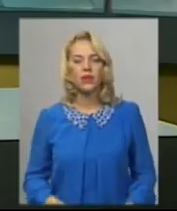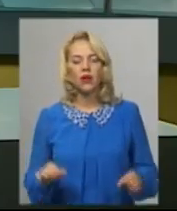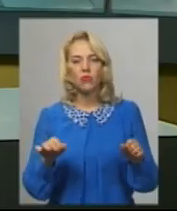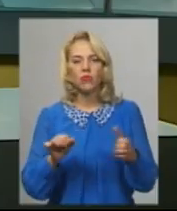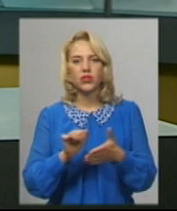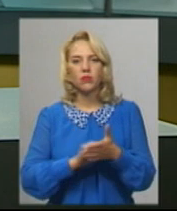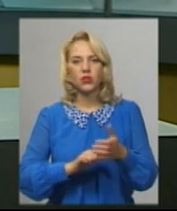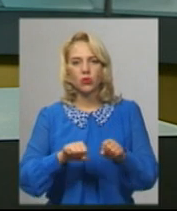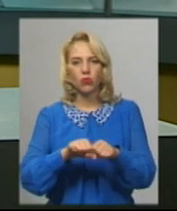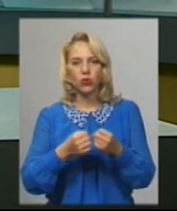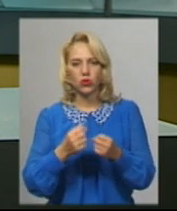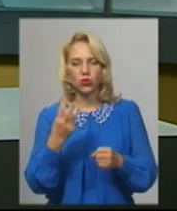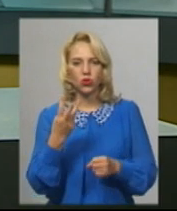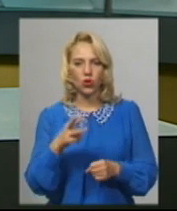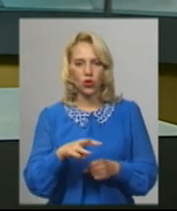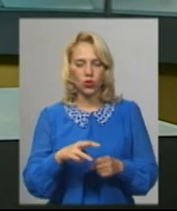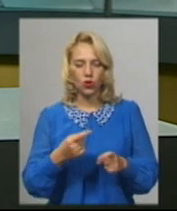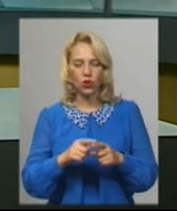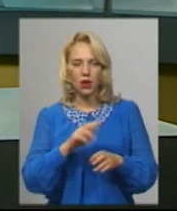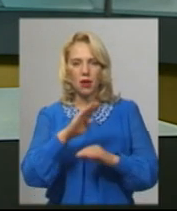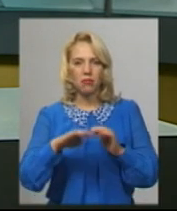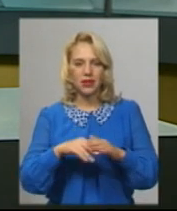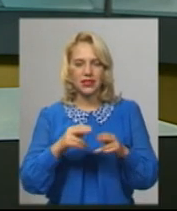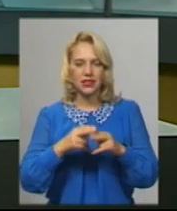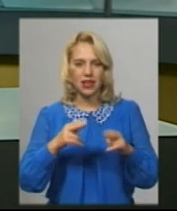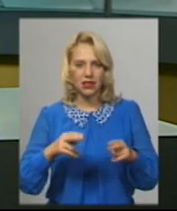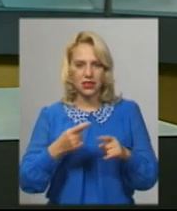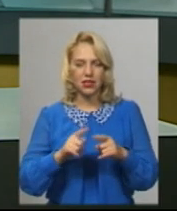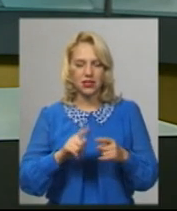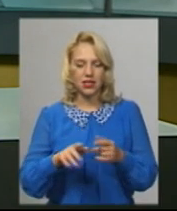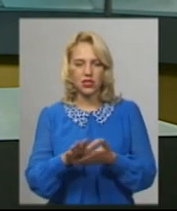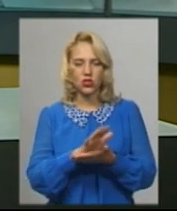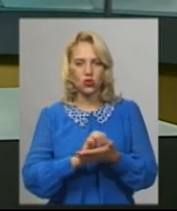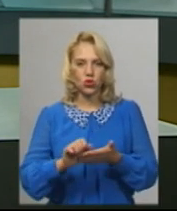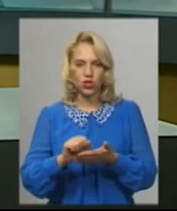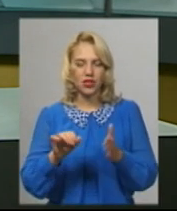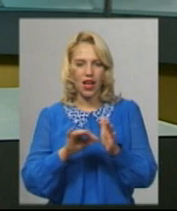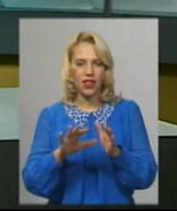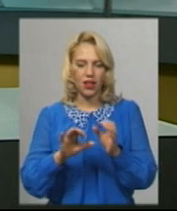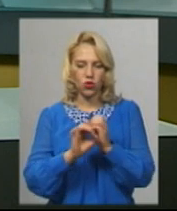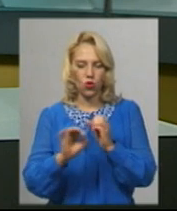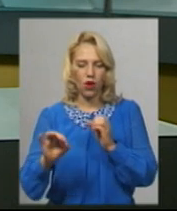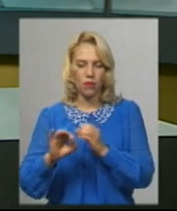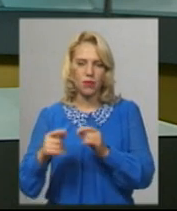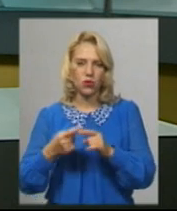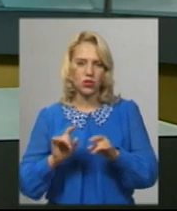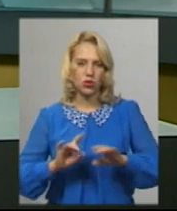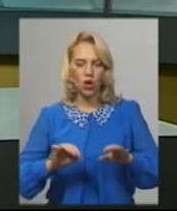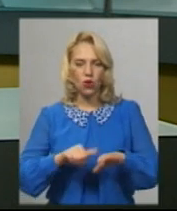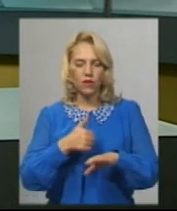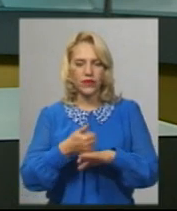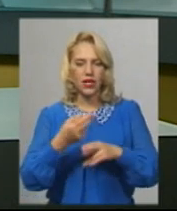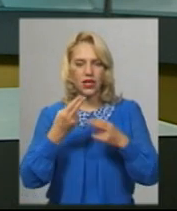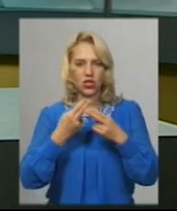Ймовірна причина поламки 3 тягових підстанцій у Хмельницькому – це зношені силових кабелів. Про це нам розповів головний інженер міського